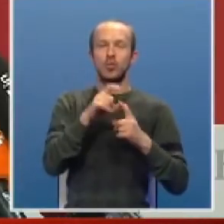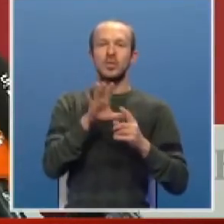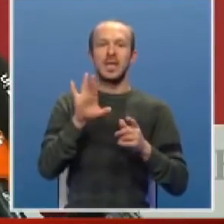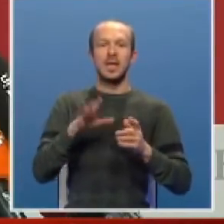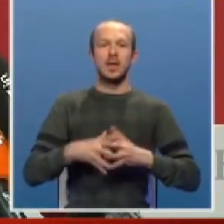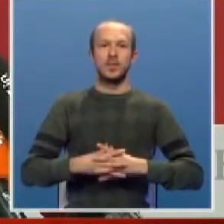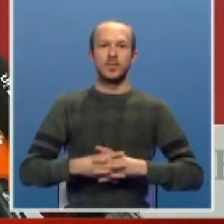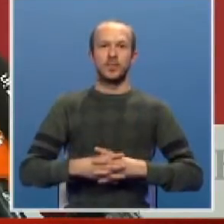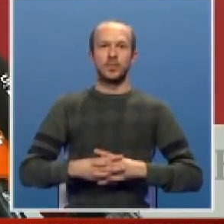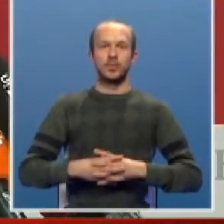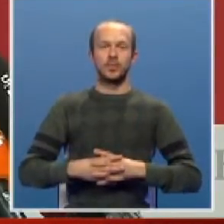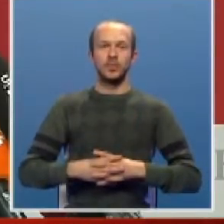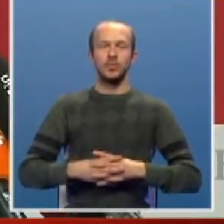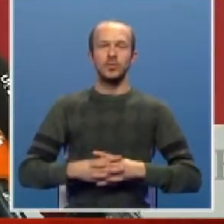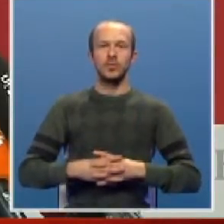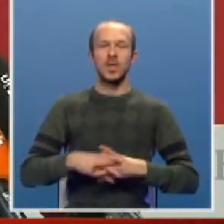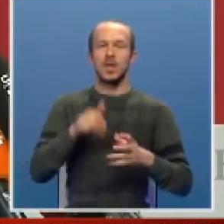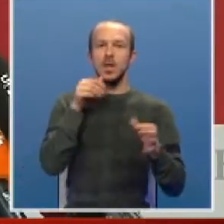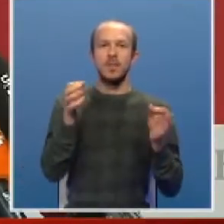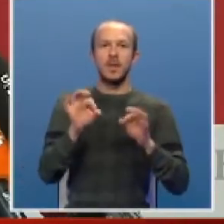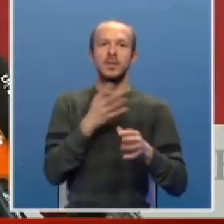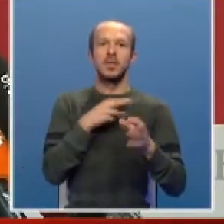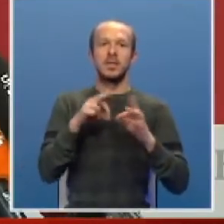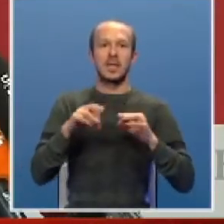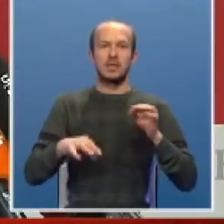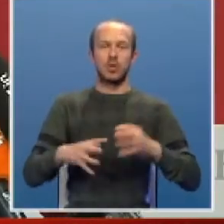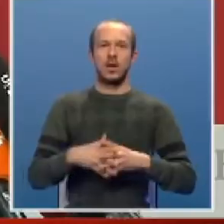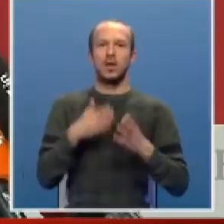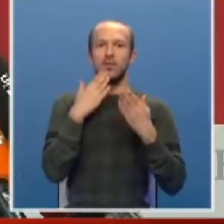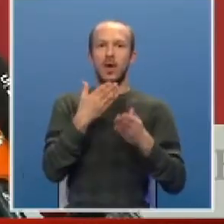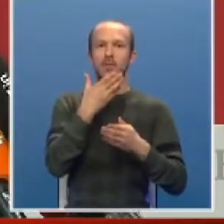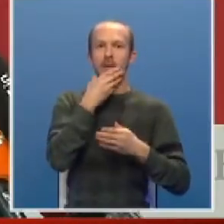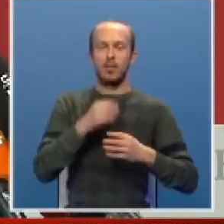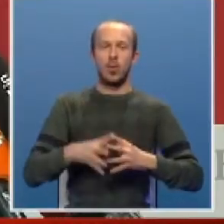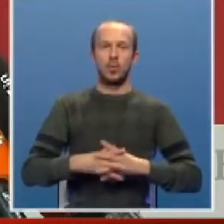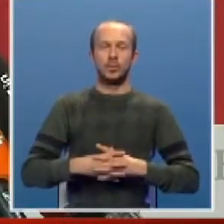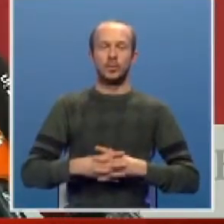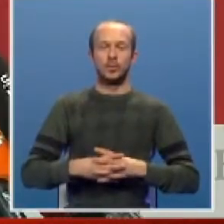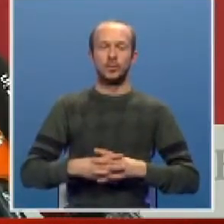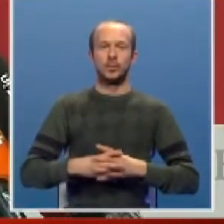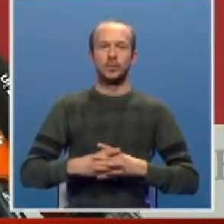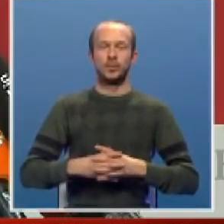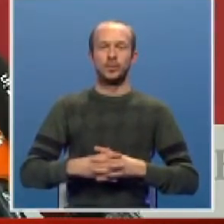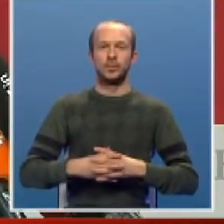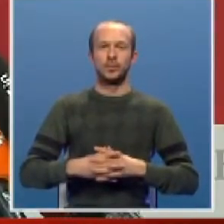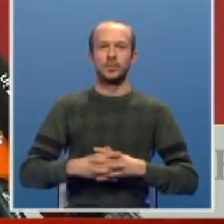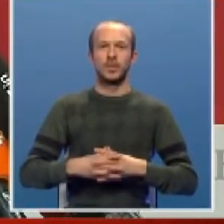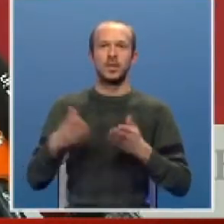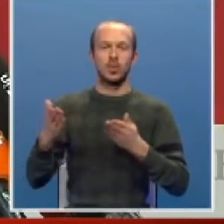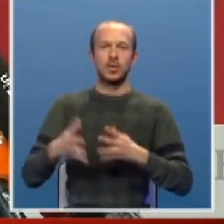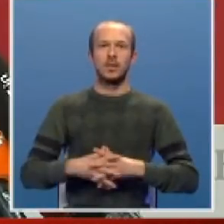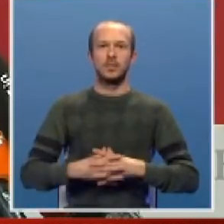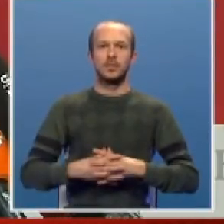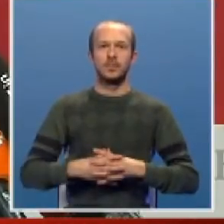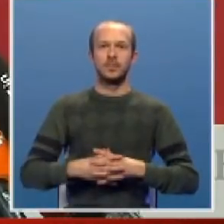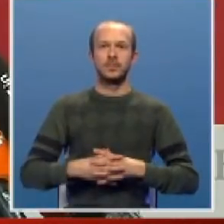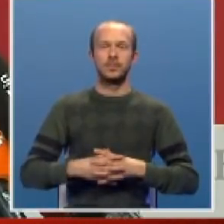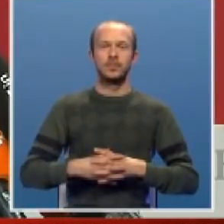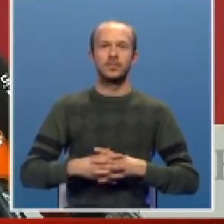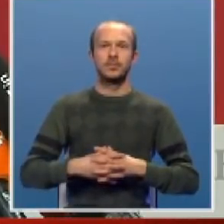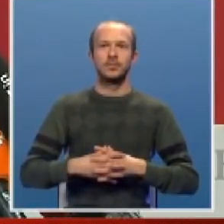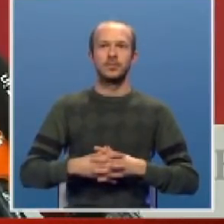naravno i pripremiti za ove izbore. Hvala lijepo. Izvolite. Izvolite.